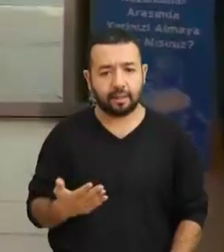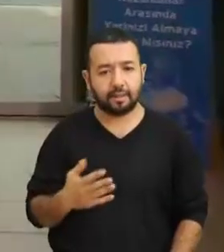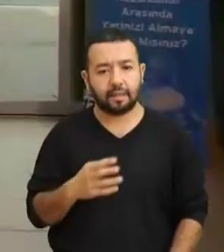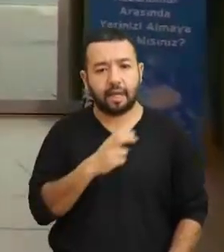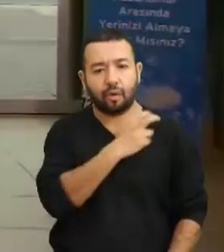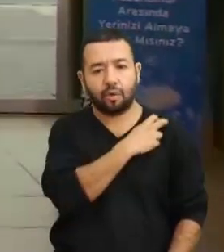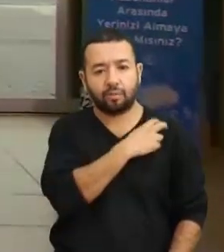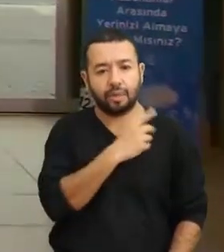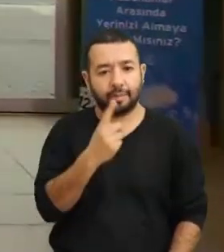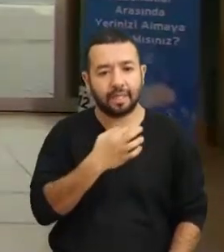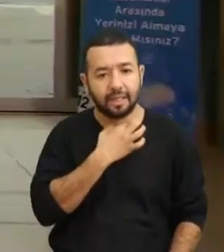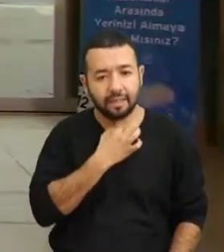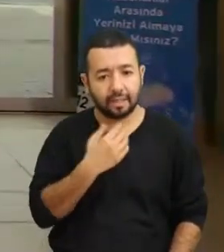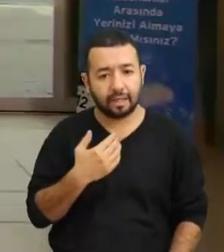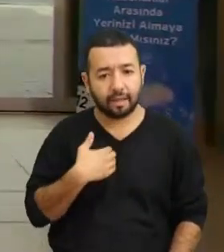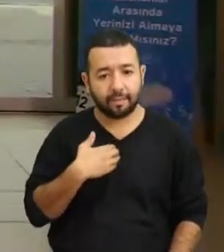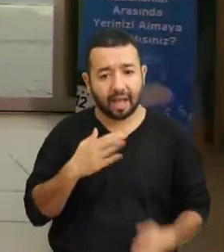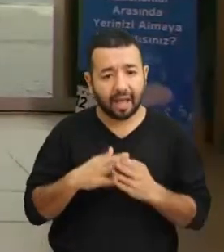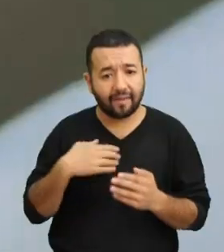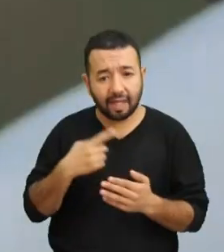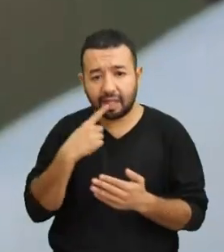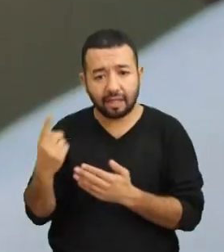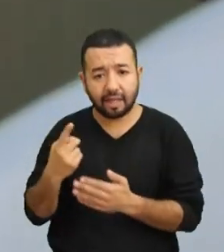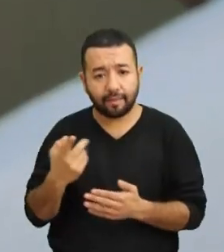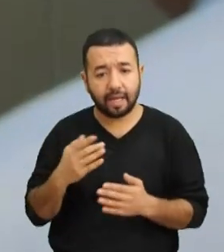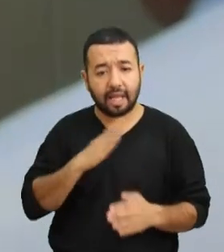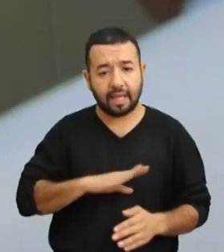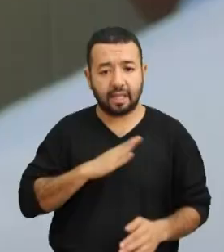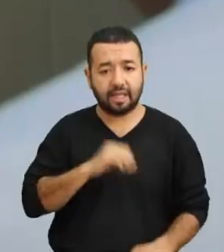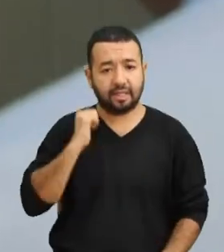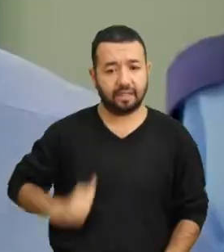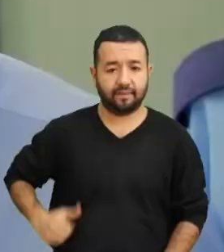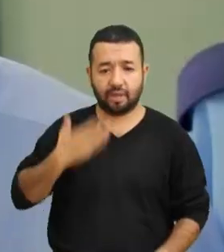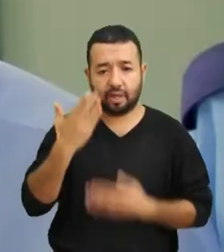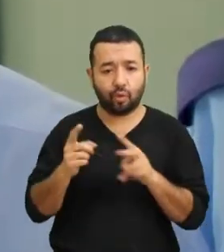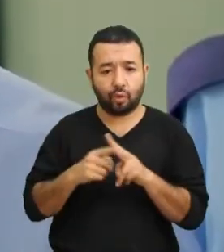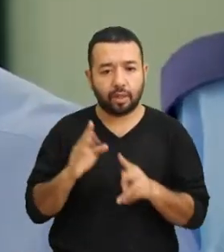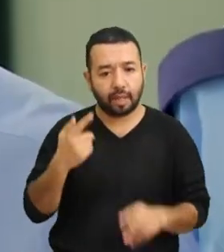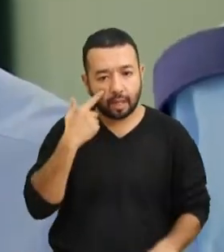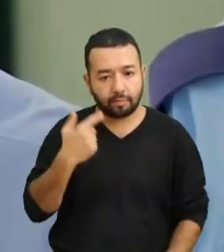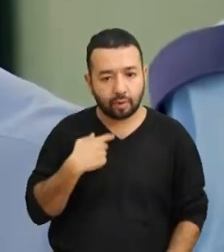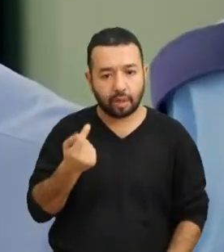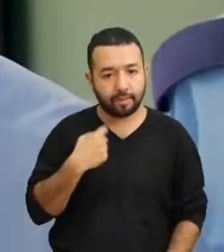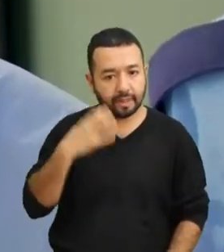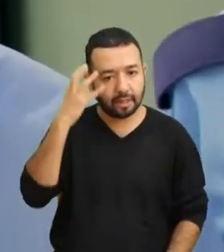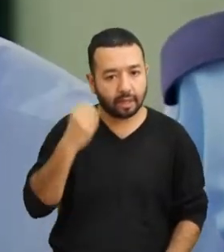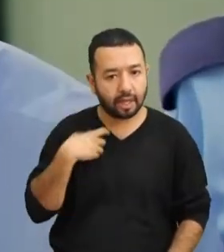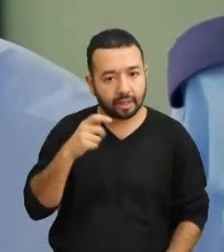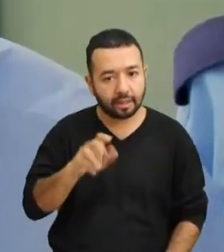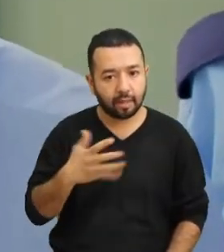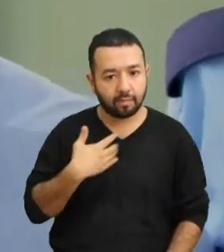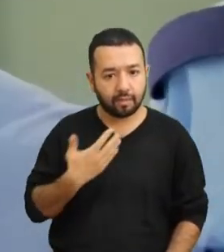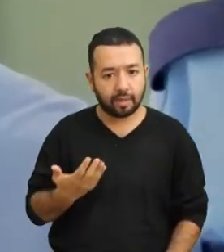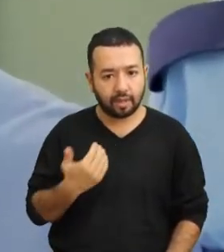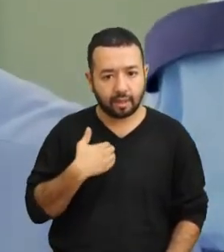Ayhan komiserim bakın rica ediyorum ya ben evdekilere ne derim sonra? Derdini savcıya anlatırsın artık Nurhan Bey. Ya bakın az buçuk bizi tanıyorsunuz komiserim yapmayın Allah